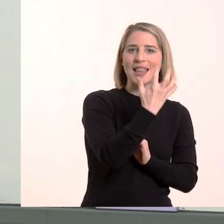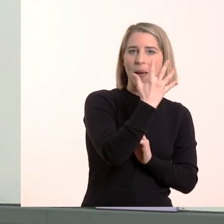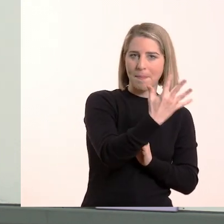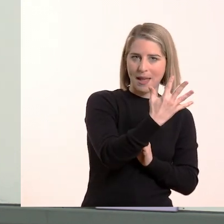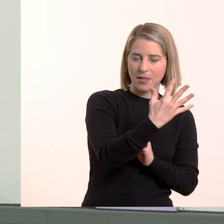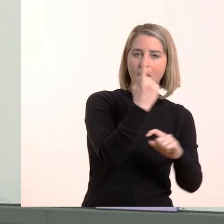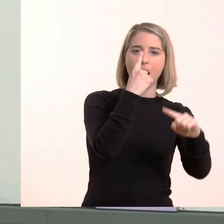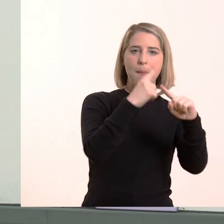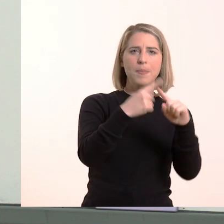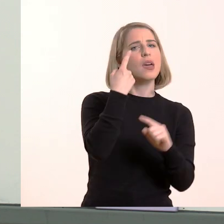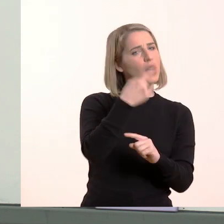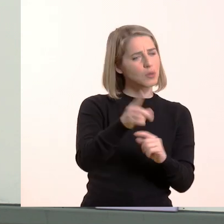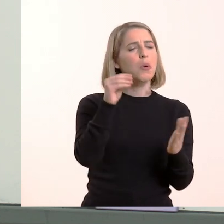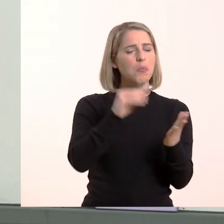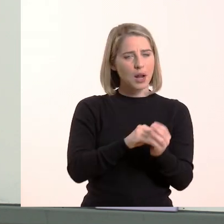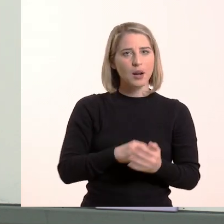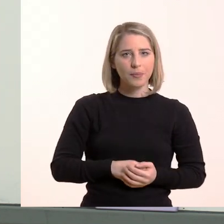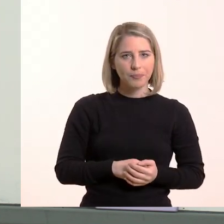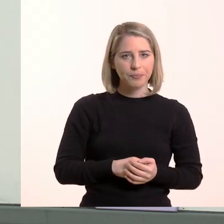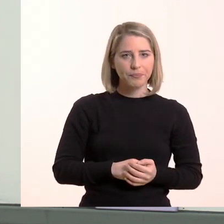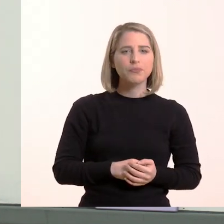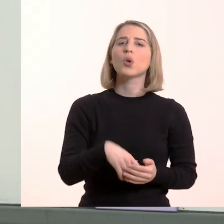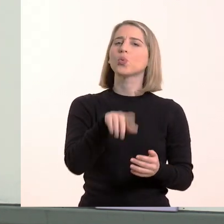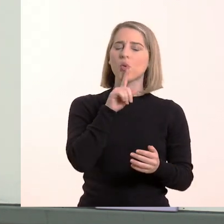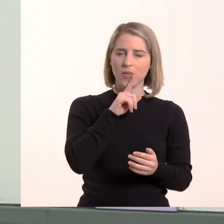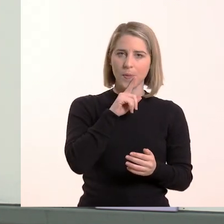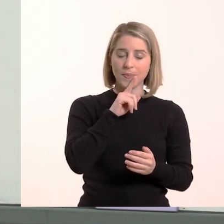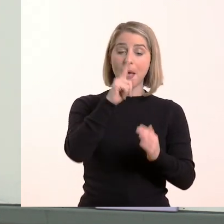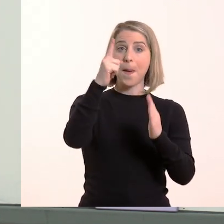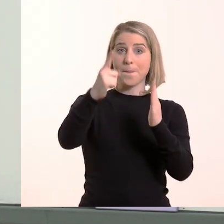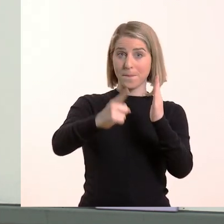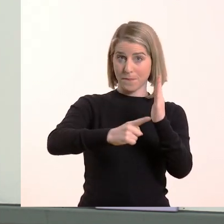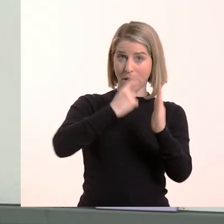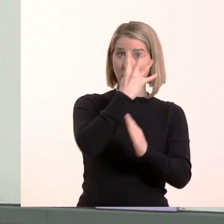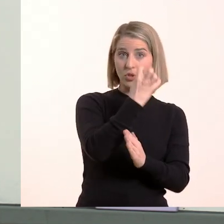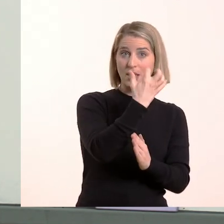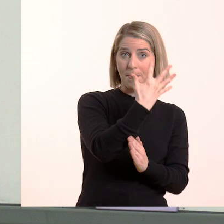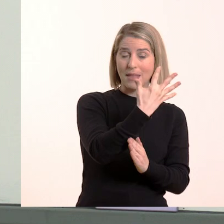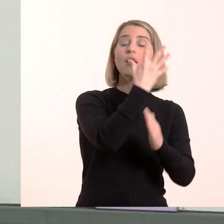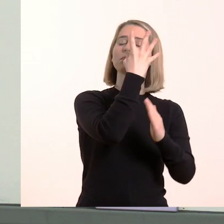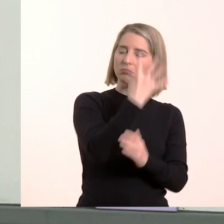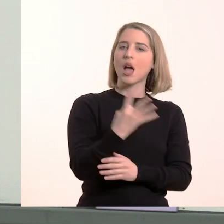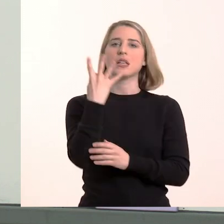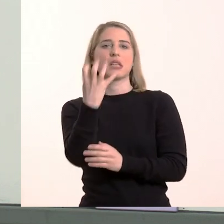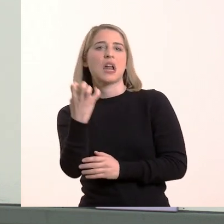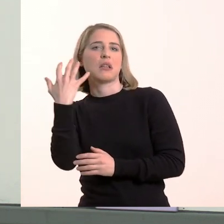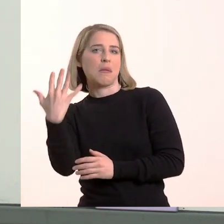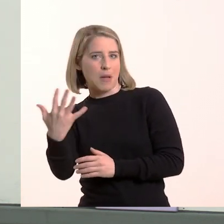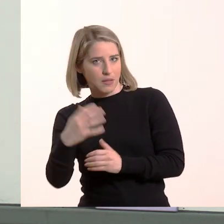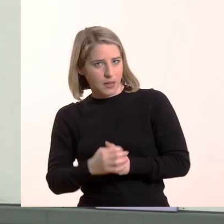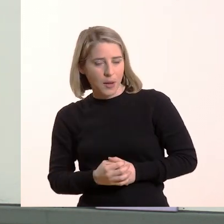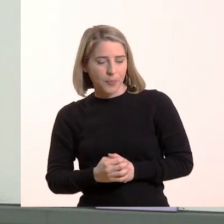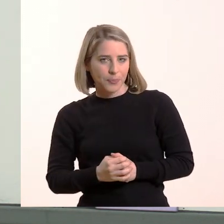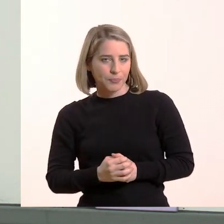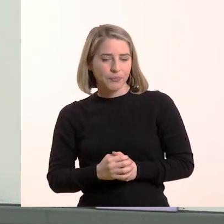επί 100 πάλι. Το ίδιο. Μία φορά το 45, 45.